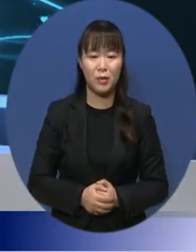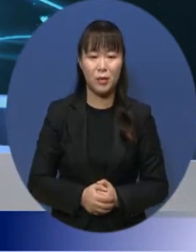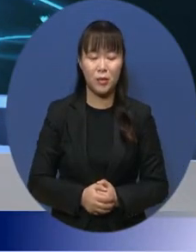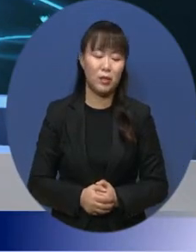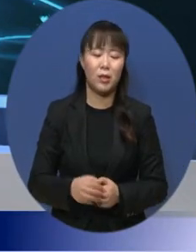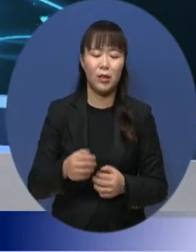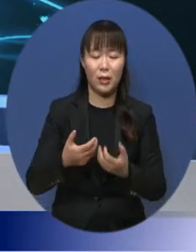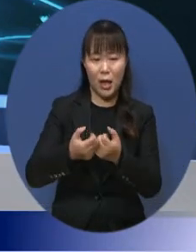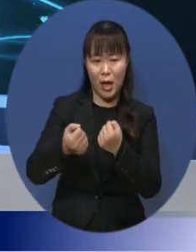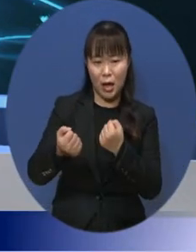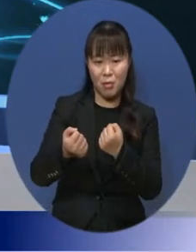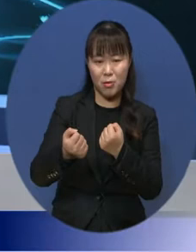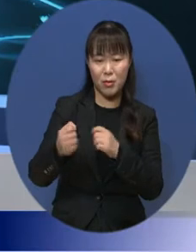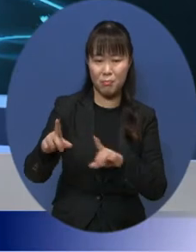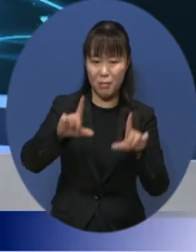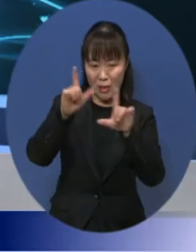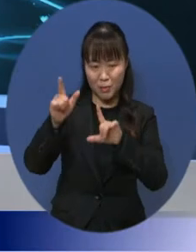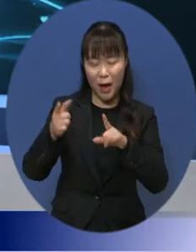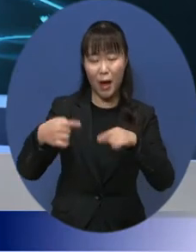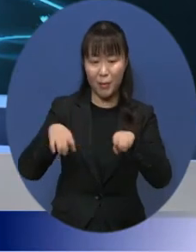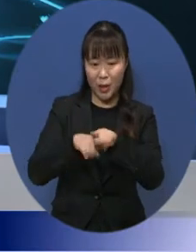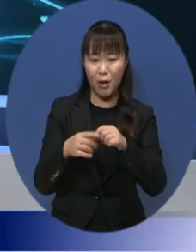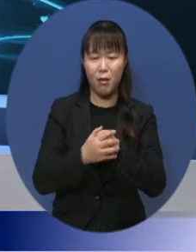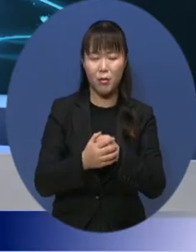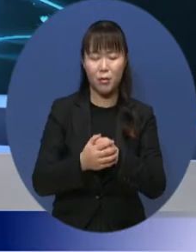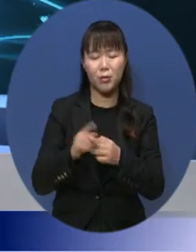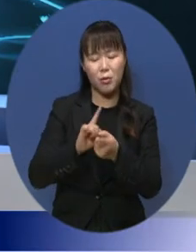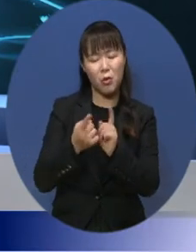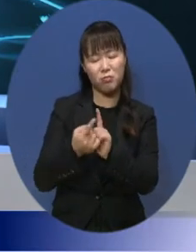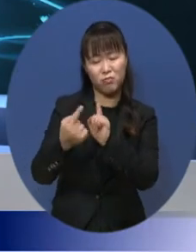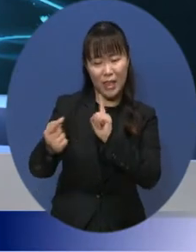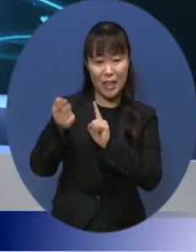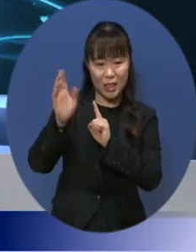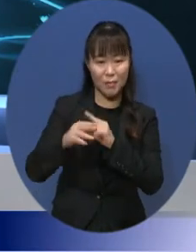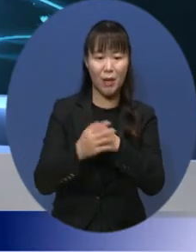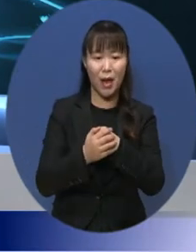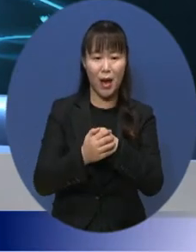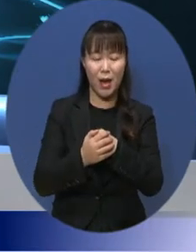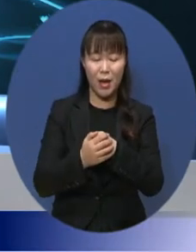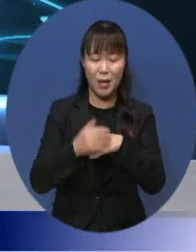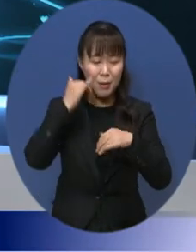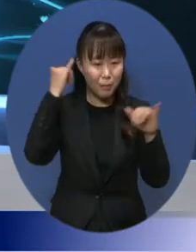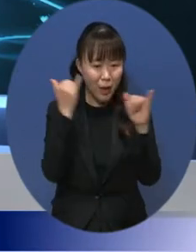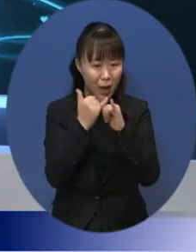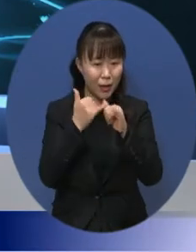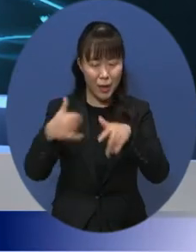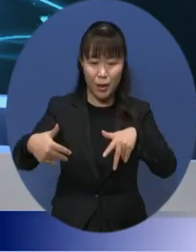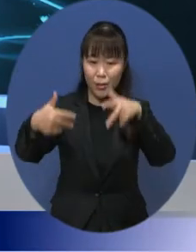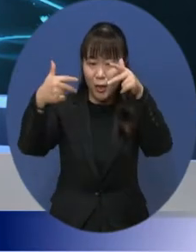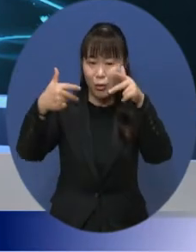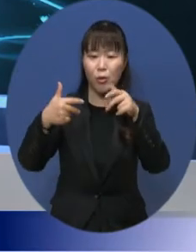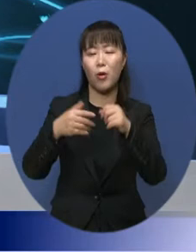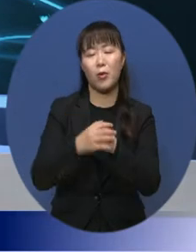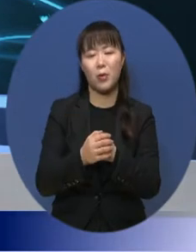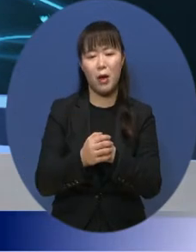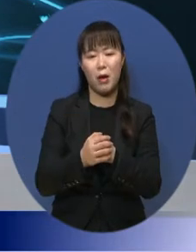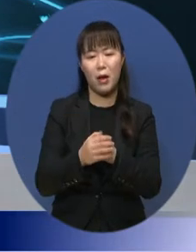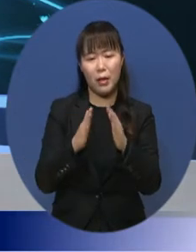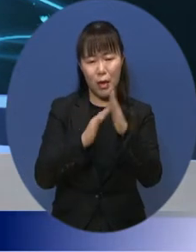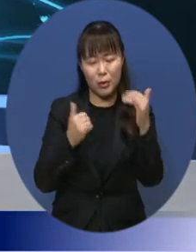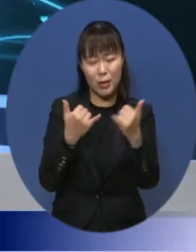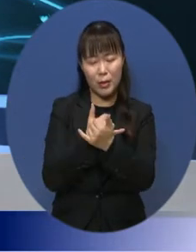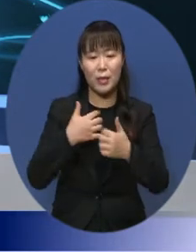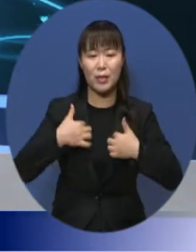따로 또 가치를 되새기며 비록 몸은 떨어져 있지만 음성과 영상을 통한 안부 전화로 가족